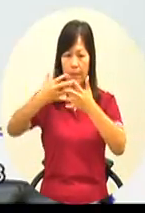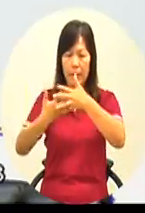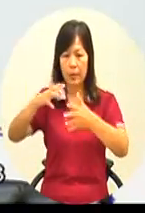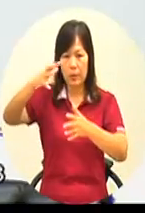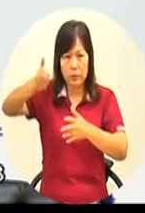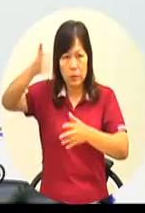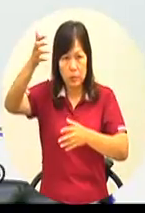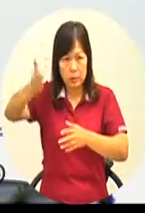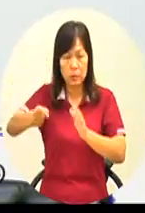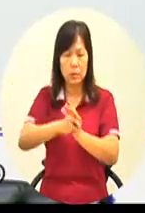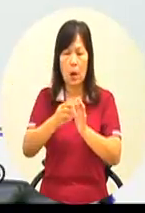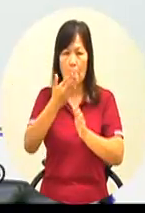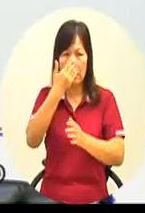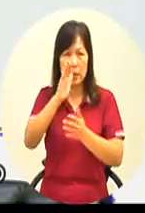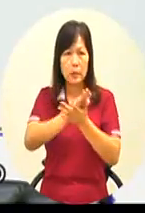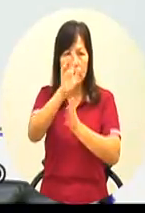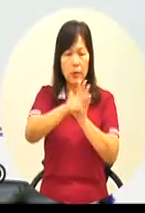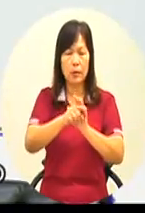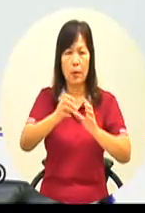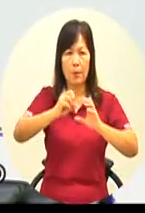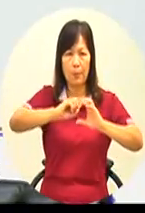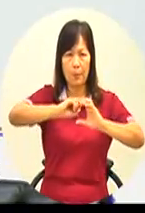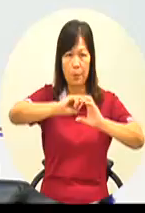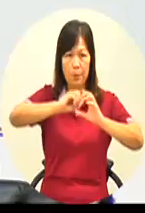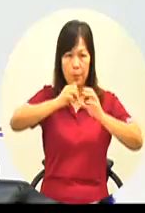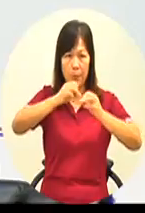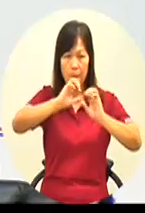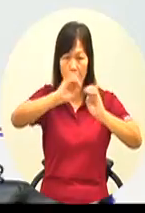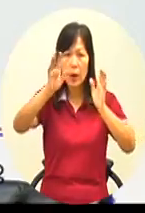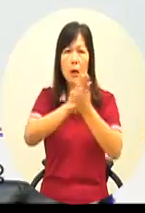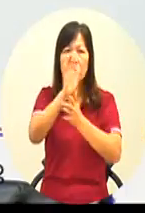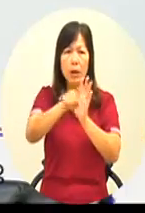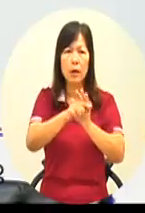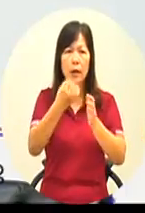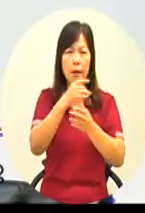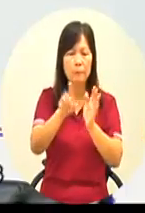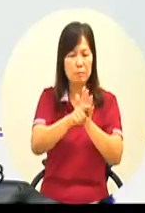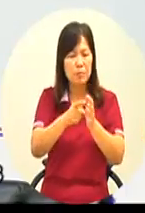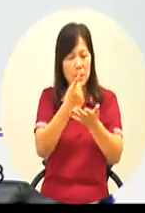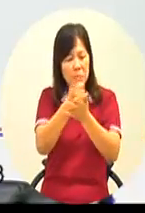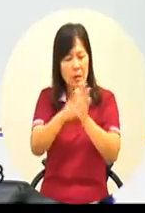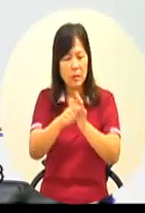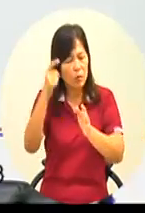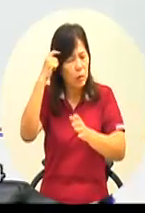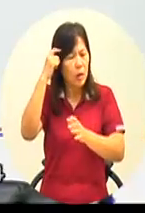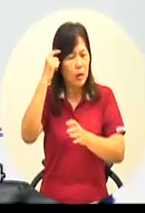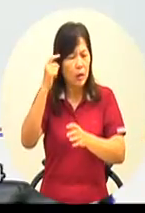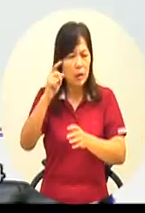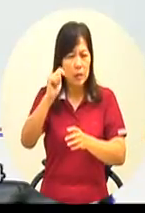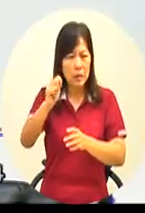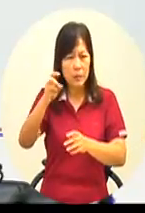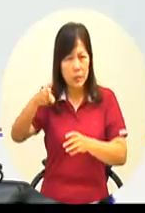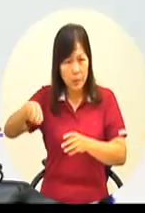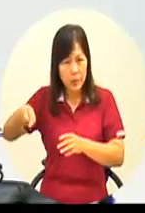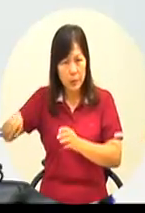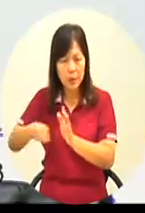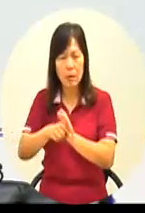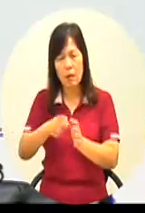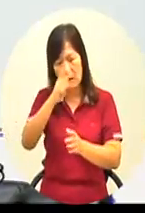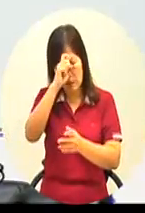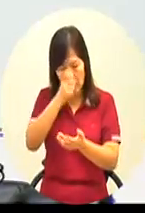后 ，TPP 可能无望。那未来我们台湾的新南